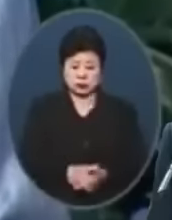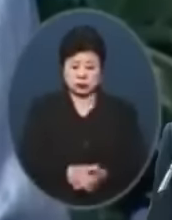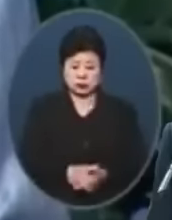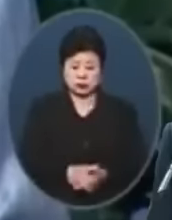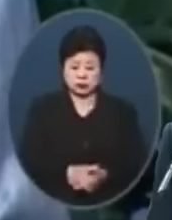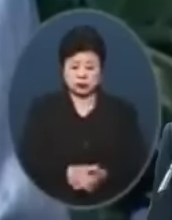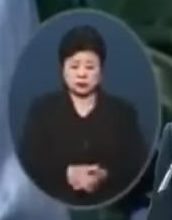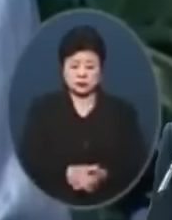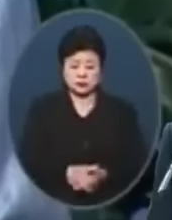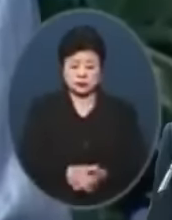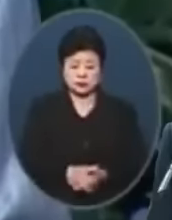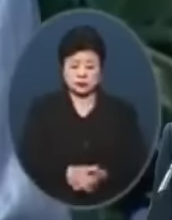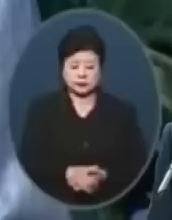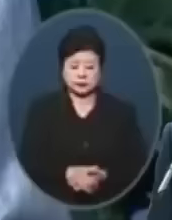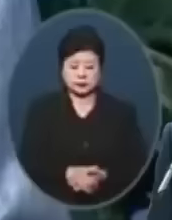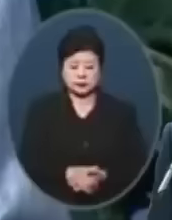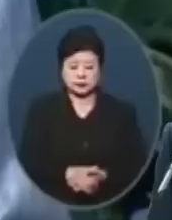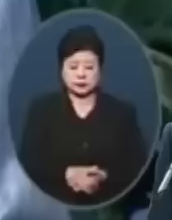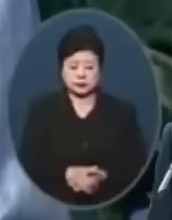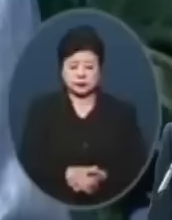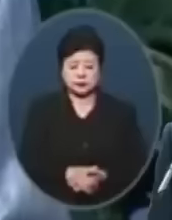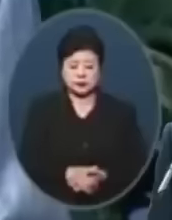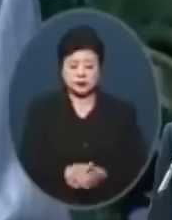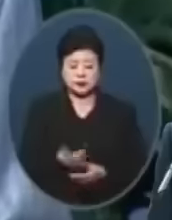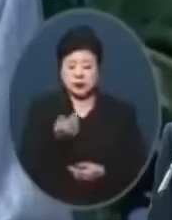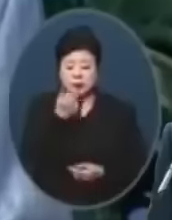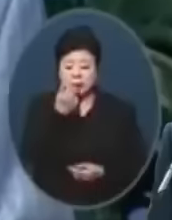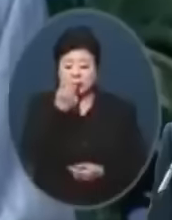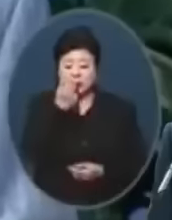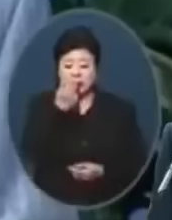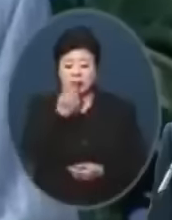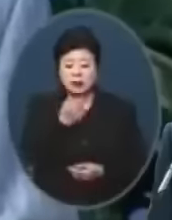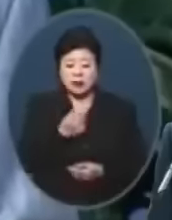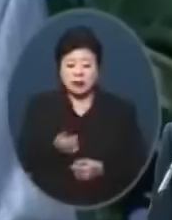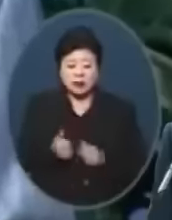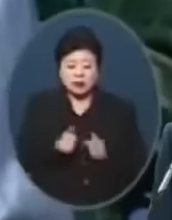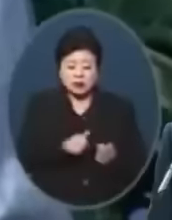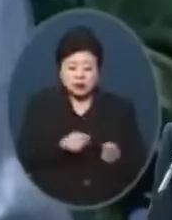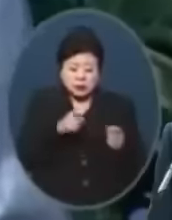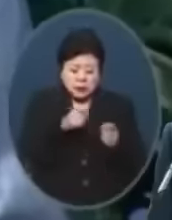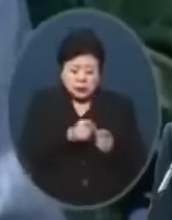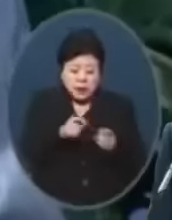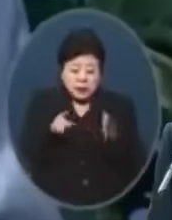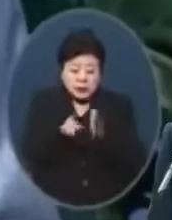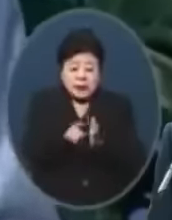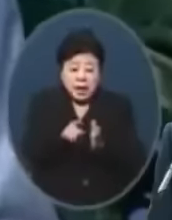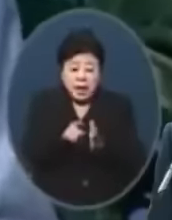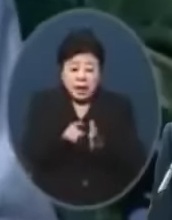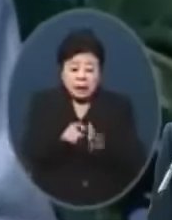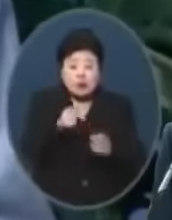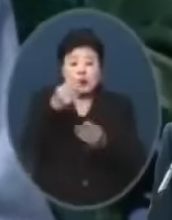있을지 모르겠어. 몰랐다는 소리입니다. 숨이 믿습니다. 그래서 구원 받았습니다.